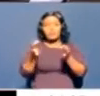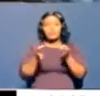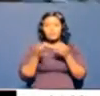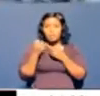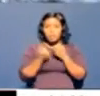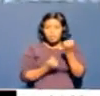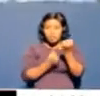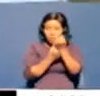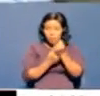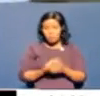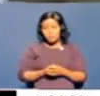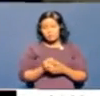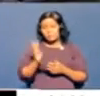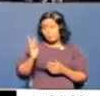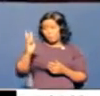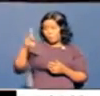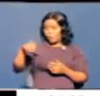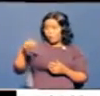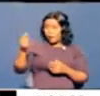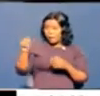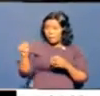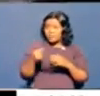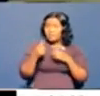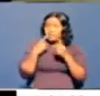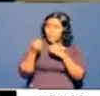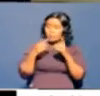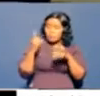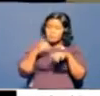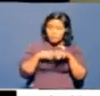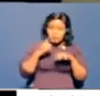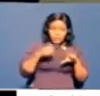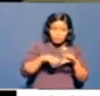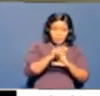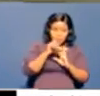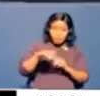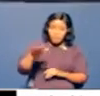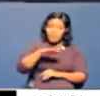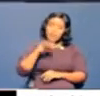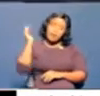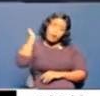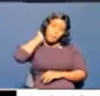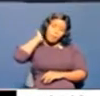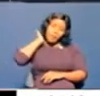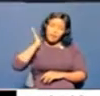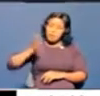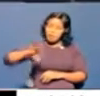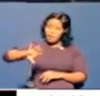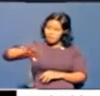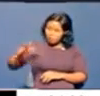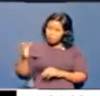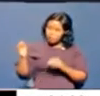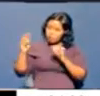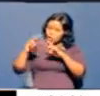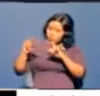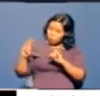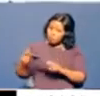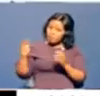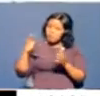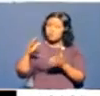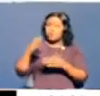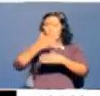Matuga legislator Tendaza Kasim spoke when they toured Gatanga constituency to invest construction of a police station at Kirwara